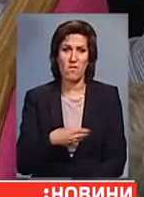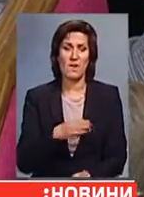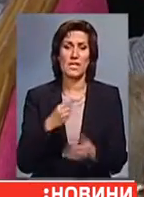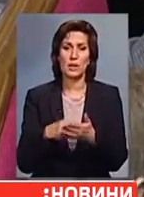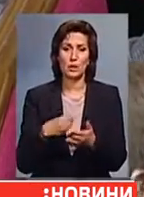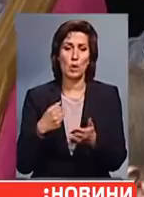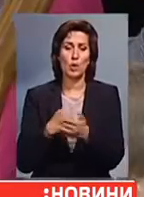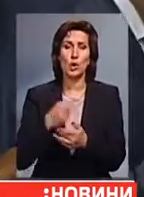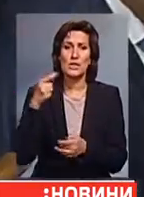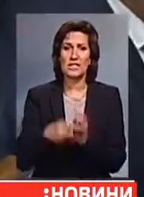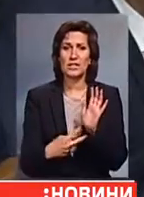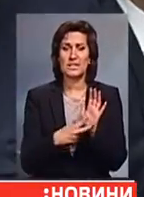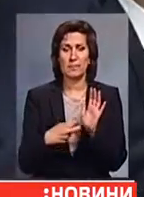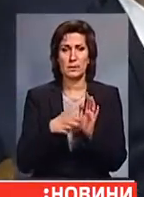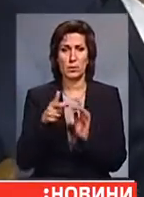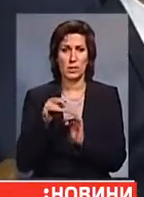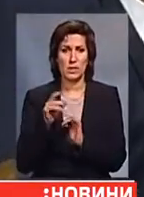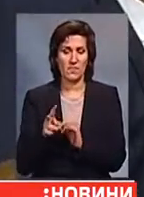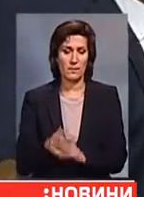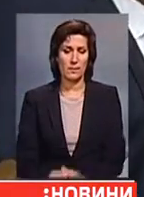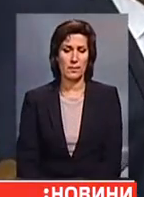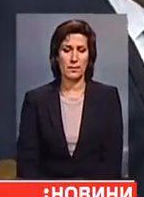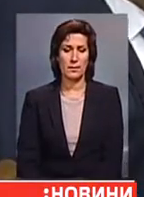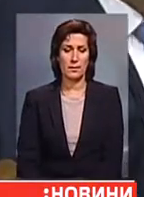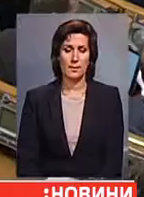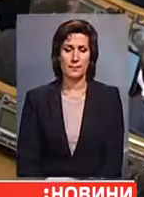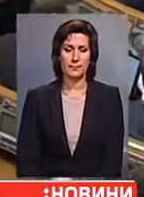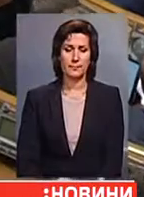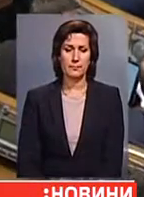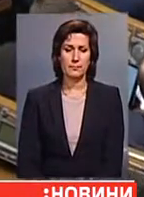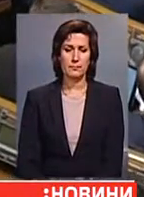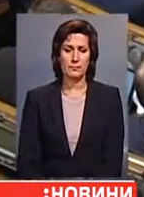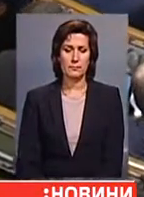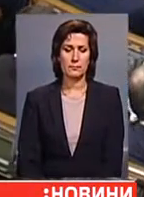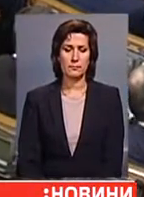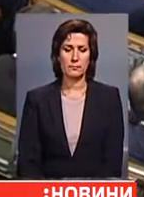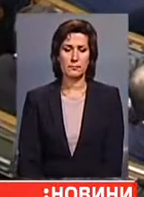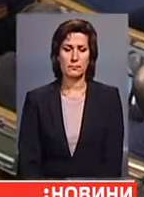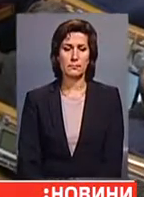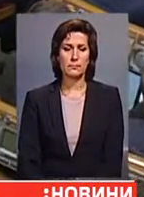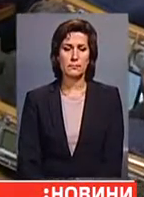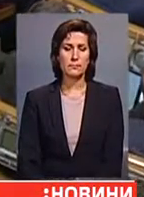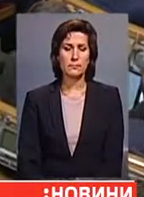штрафуватимуть на суму до 1700 гривень. Григорій Пирлік, Володимир Вістяка та Олексій Трушин. Новини на Першому.